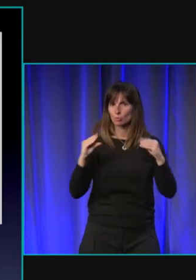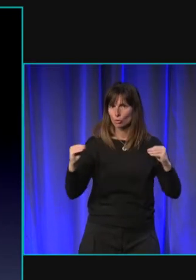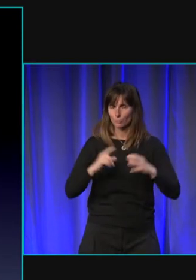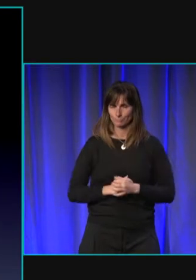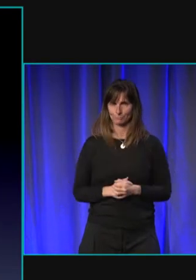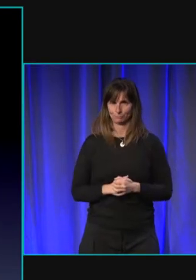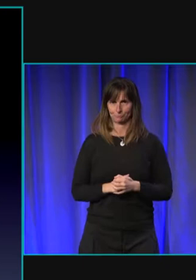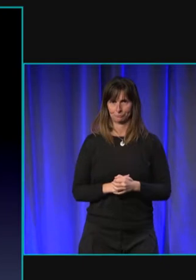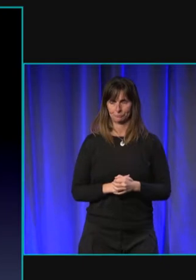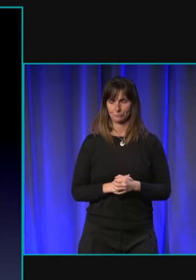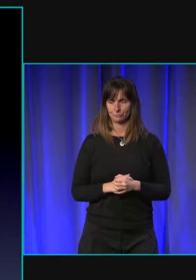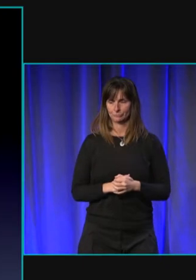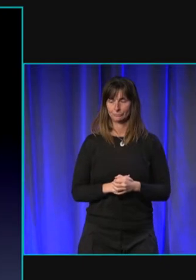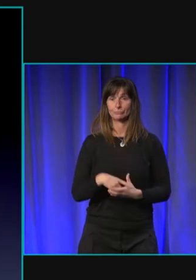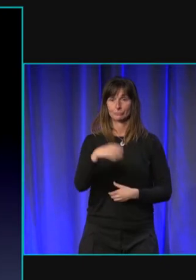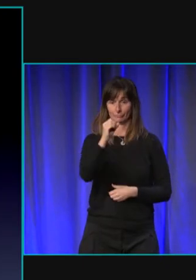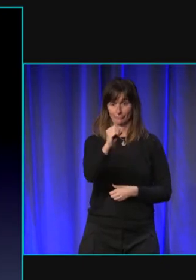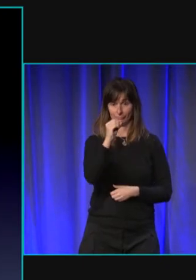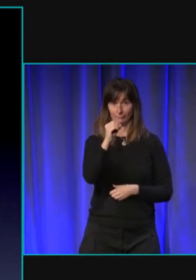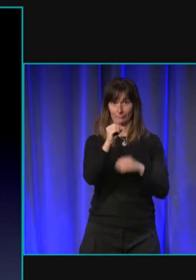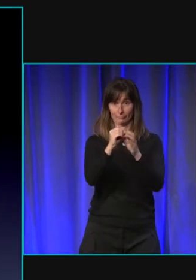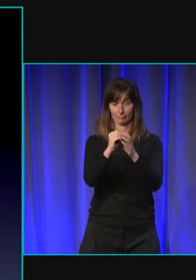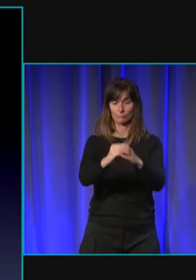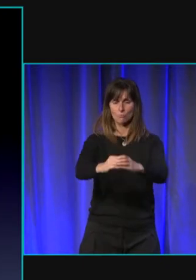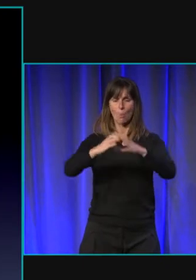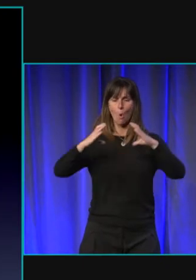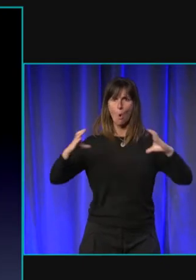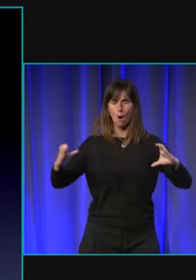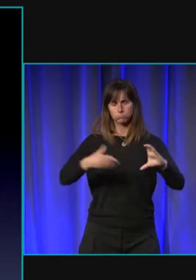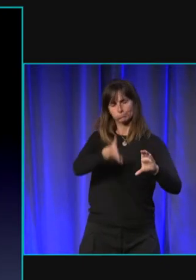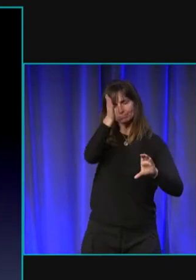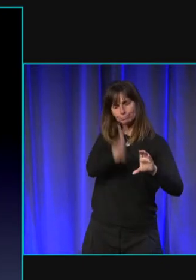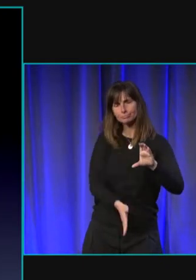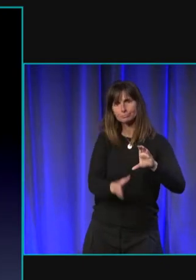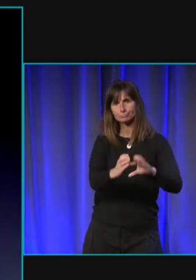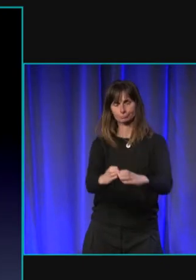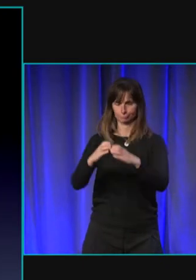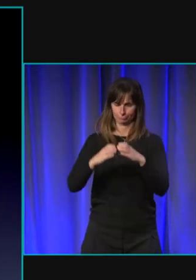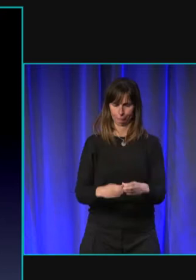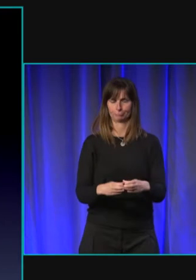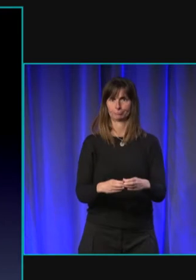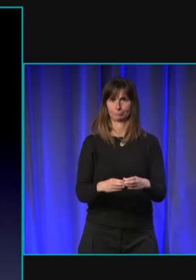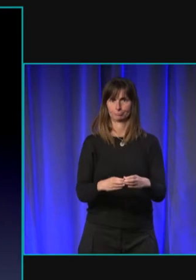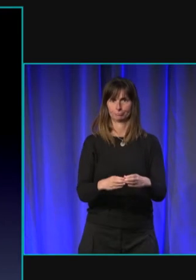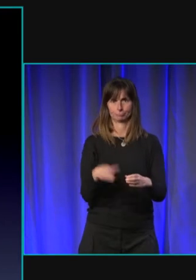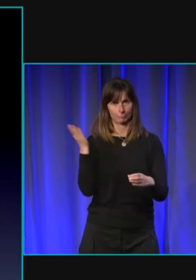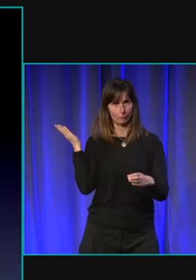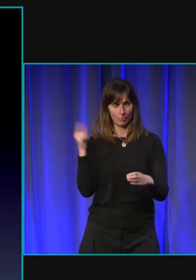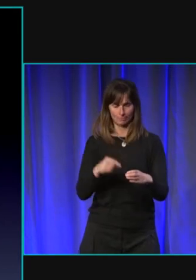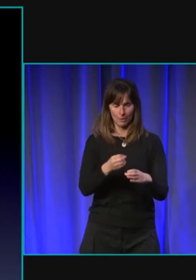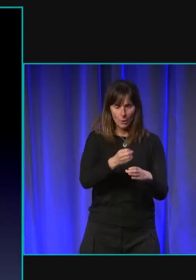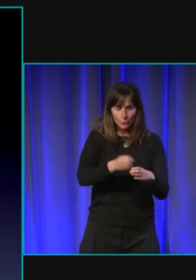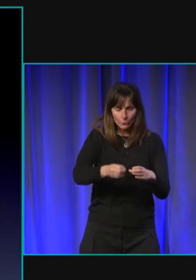Et lorsqu'on regarde maintenant une coupe de face de ce fameux fascicule ici, voyez, on retrouve les fibres